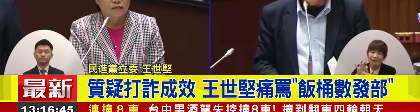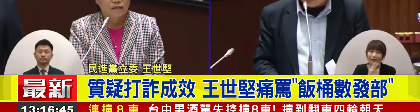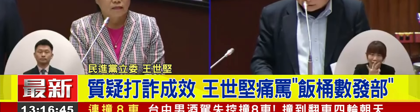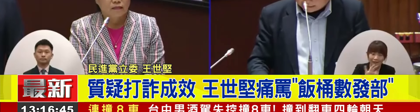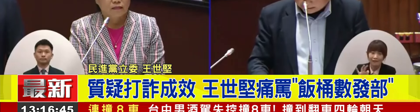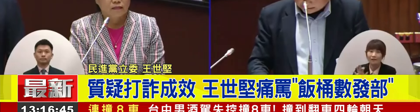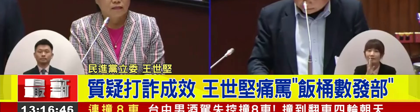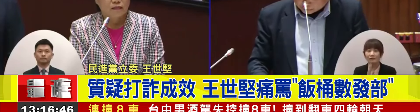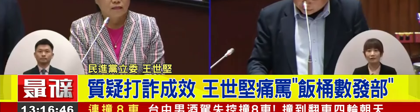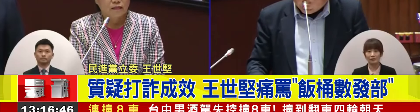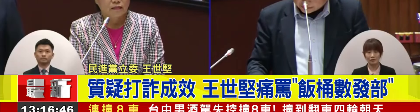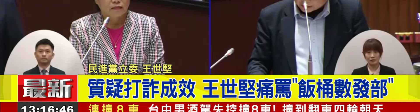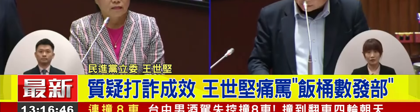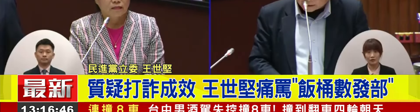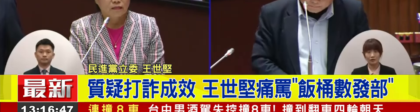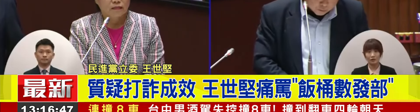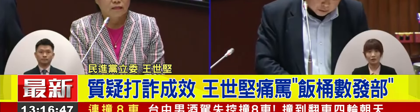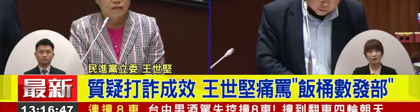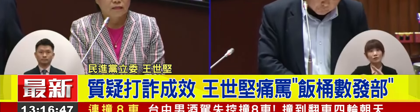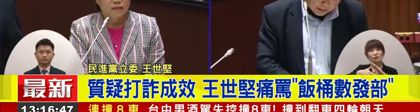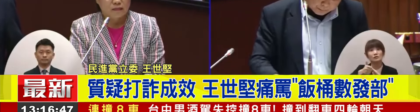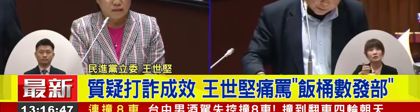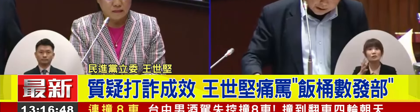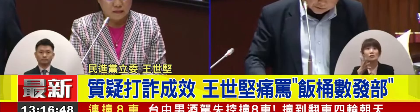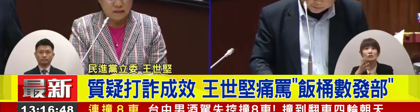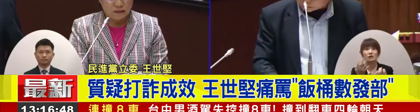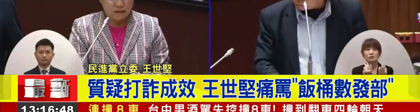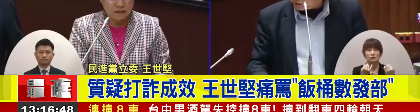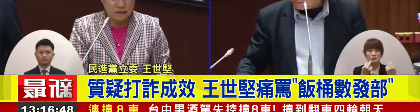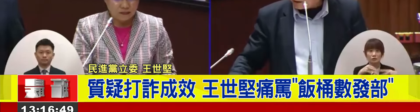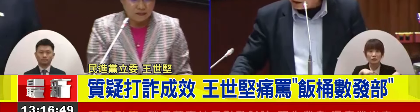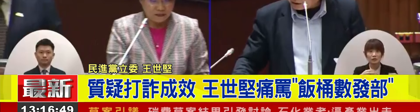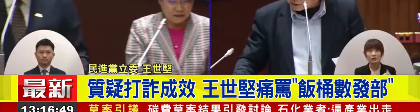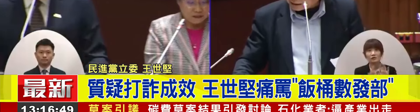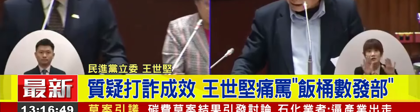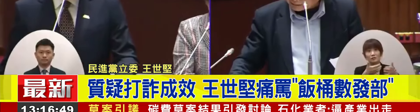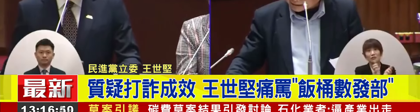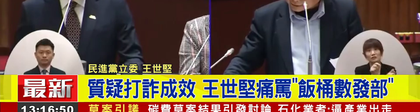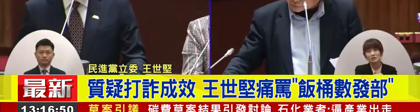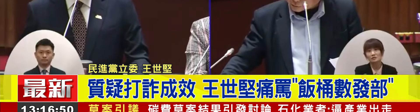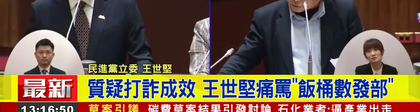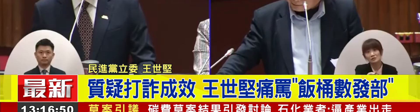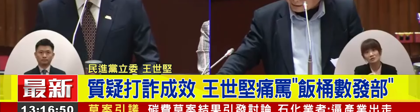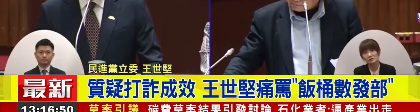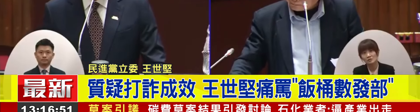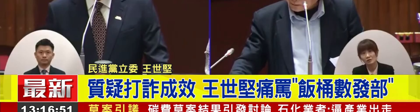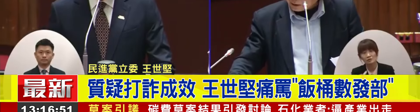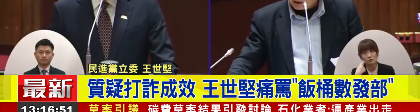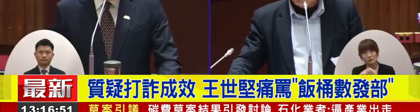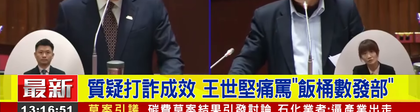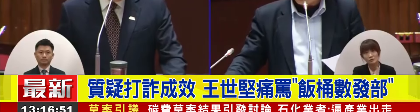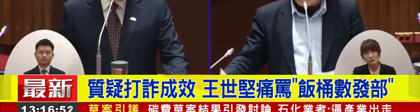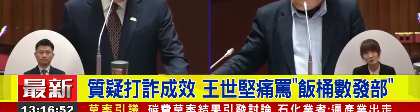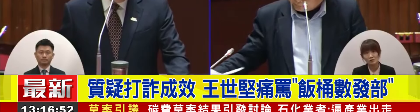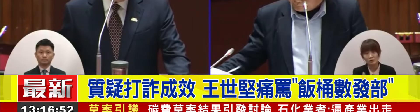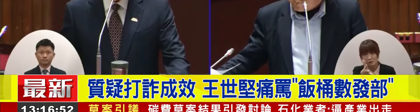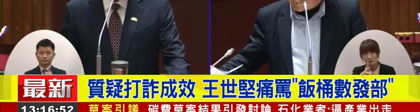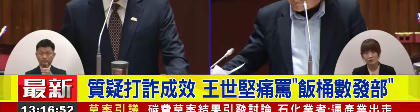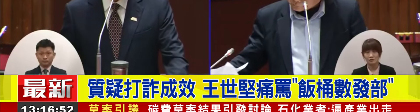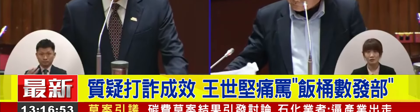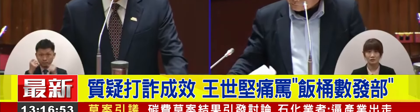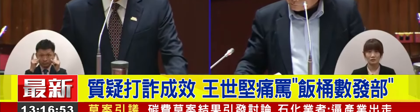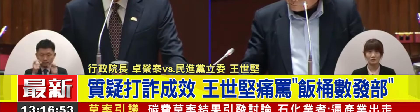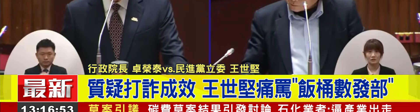长，那个部长你先等一下，我先问一下院长，对速发部你要怎么处理？你觉得他们这样做对吗？ 谢谢委员提